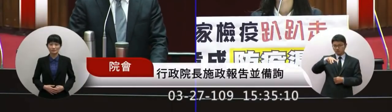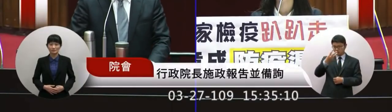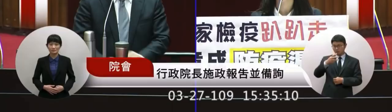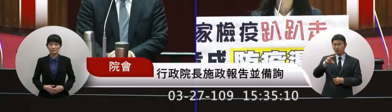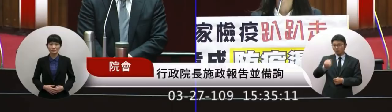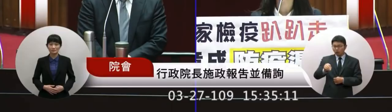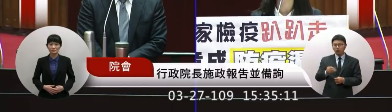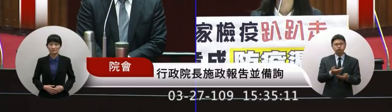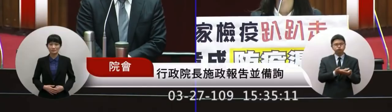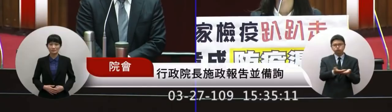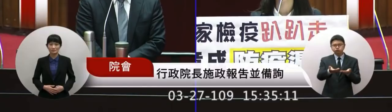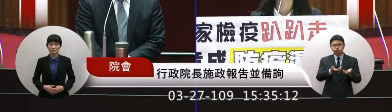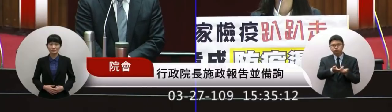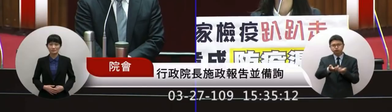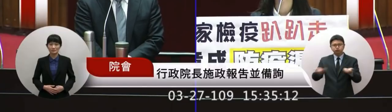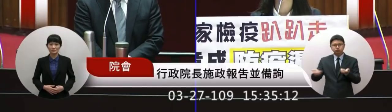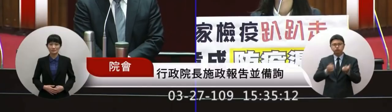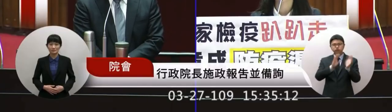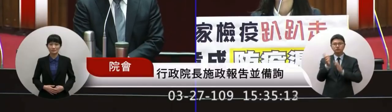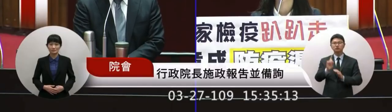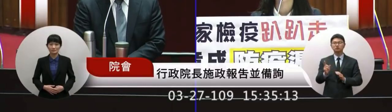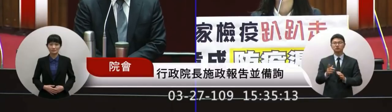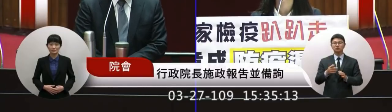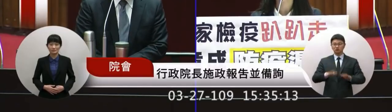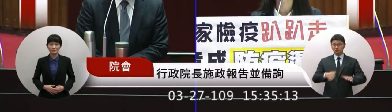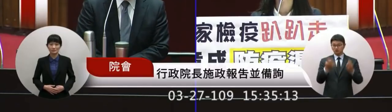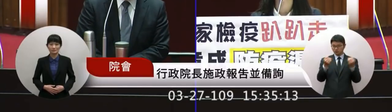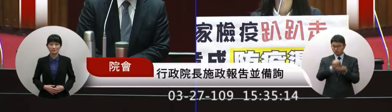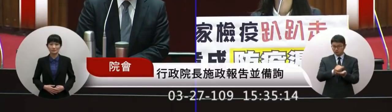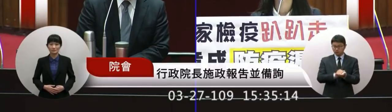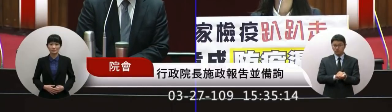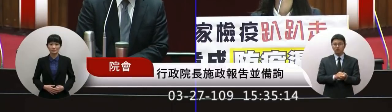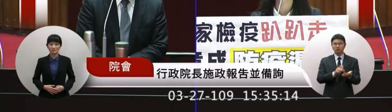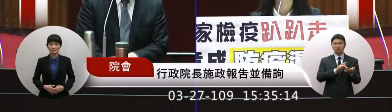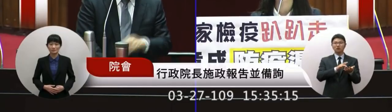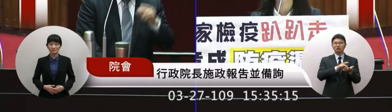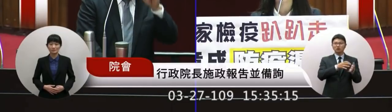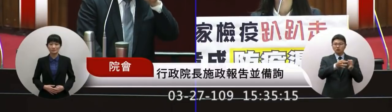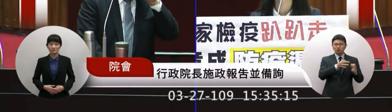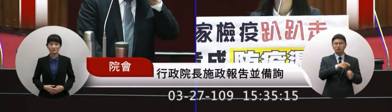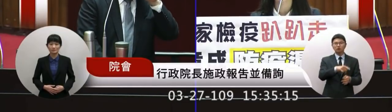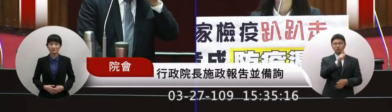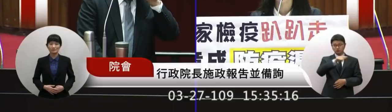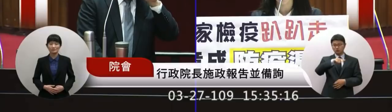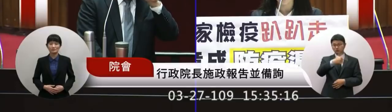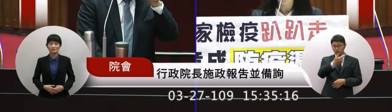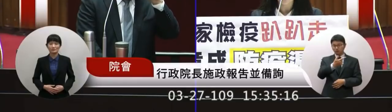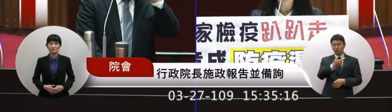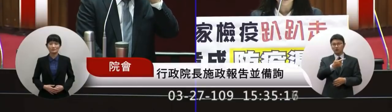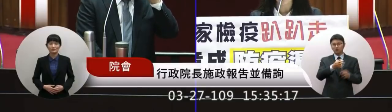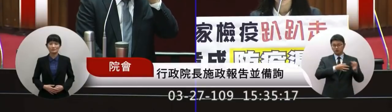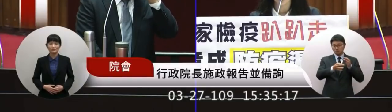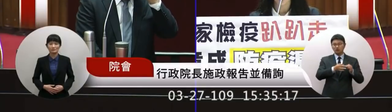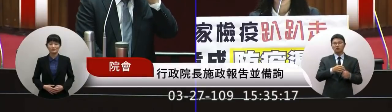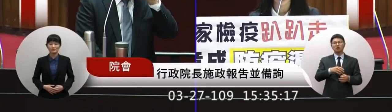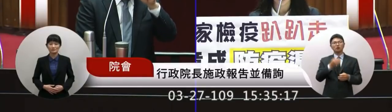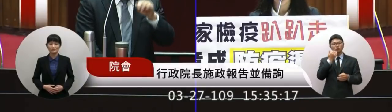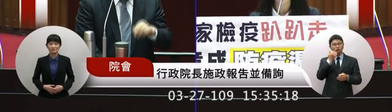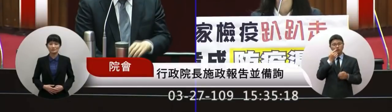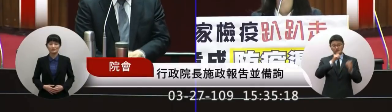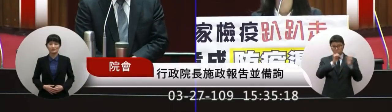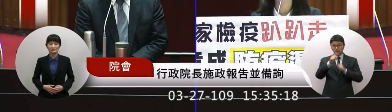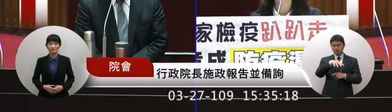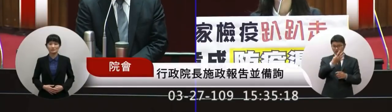何分配？因为如果从实际上的数据来看的话，药局6600家，每家是400片的话，大概每天